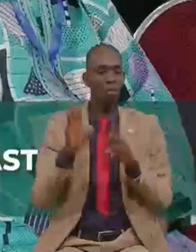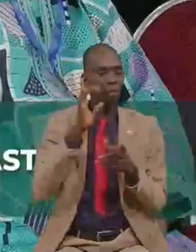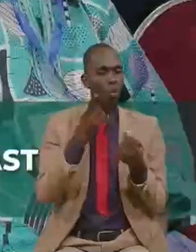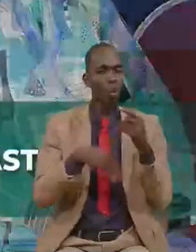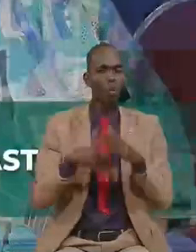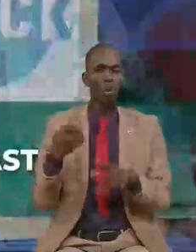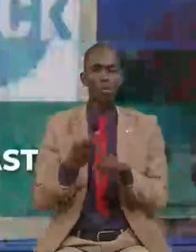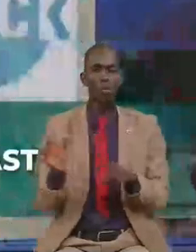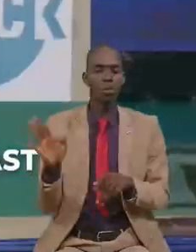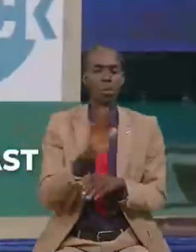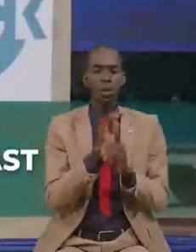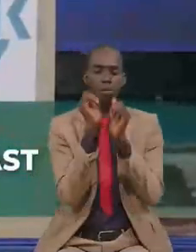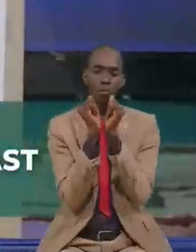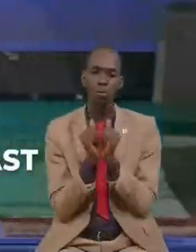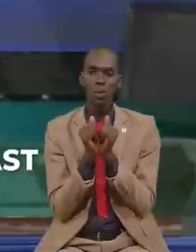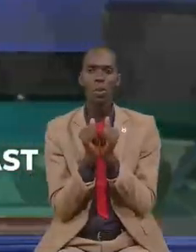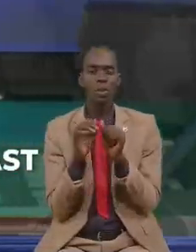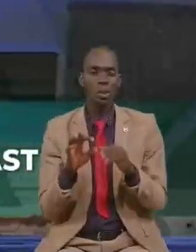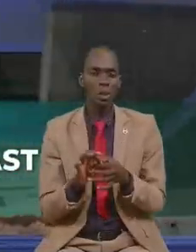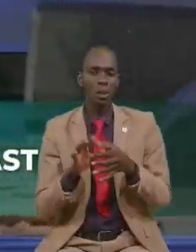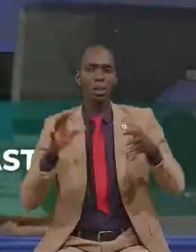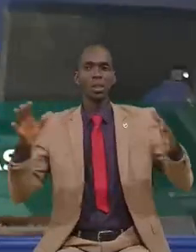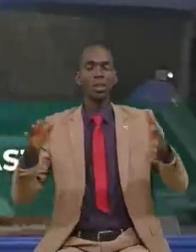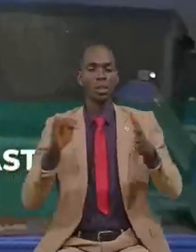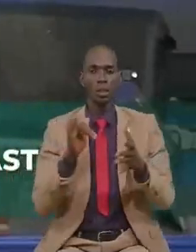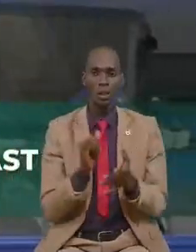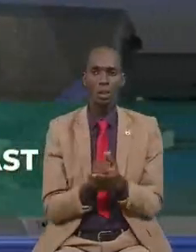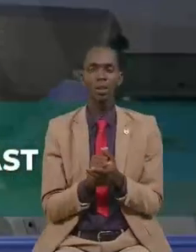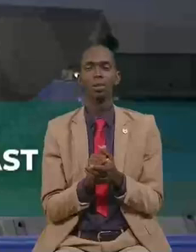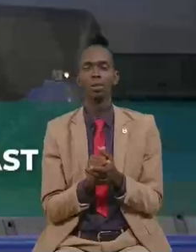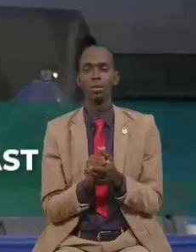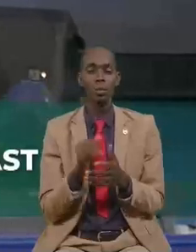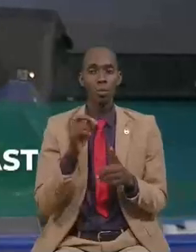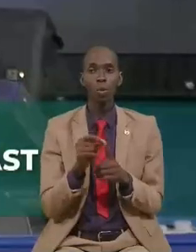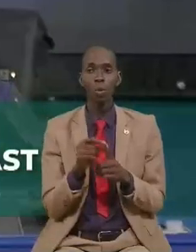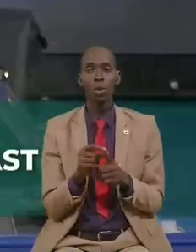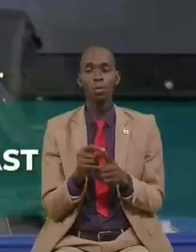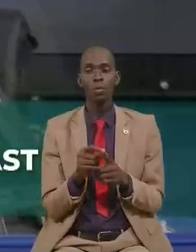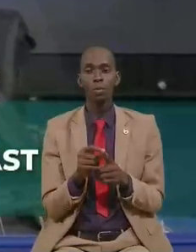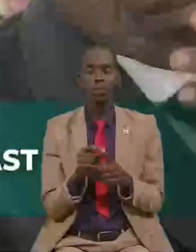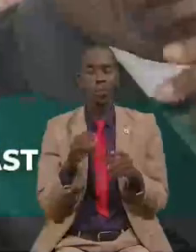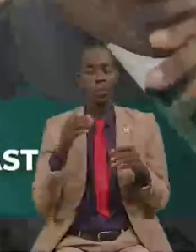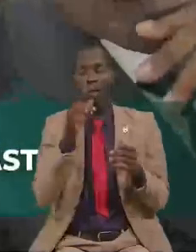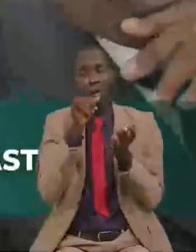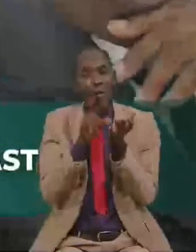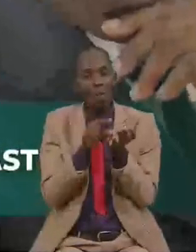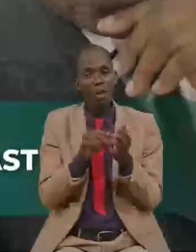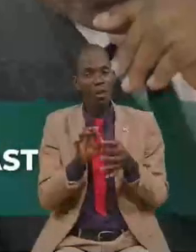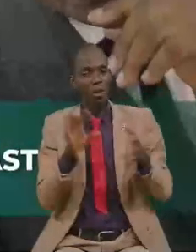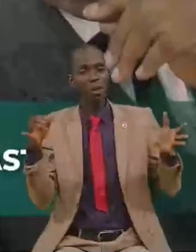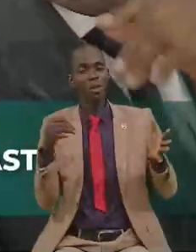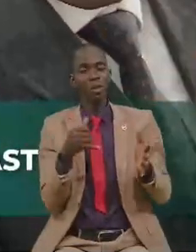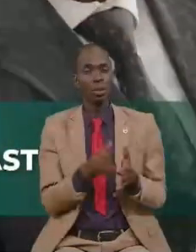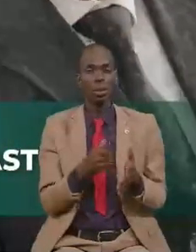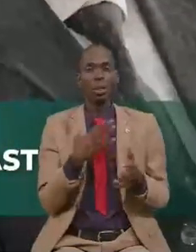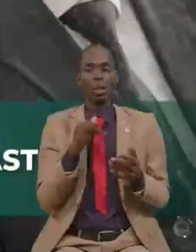leur cage. Libère cet oiseau. L'oiseau peut prendre l'envol. à moins qu'il ne soit pas dans la cage. Ouvre la cage et